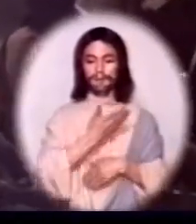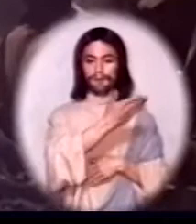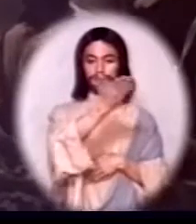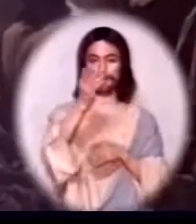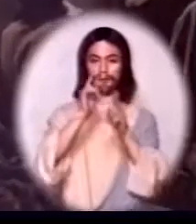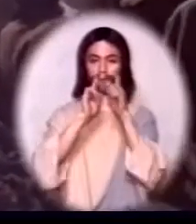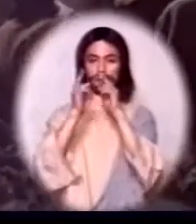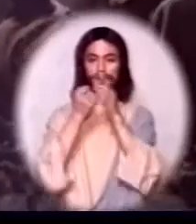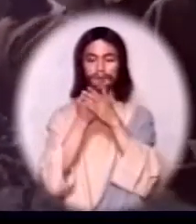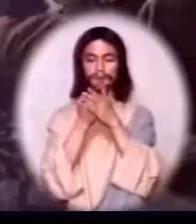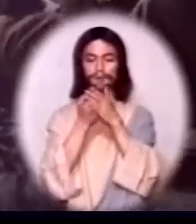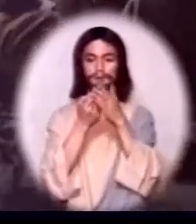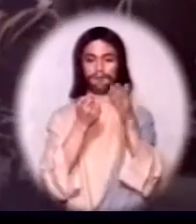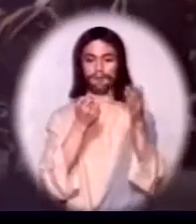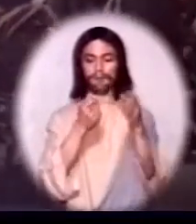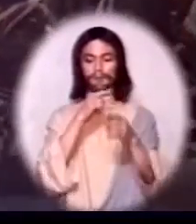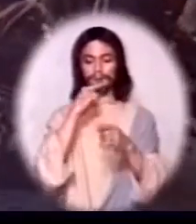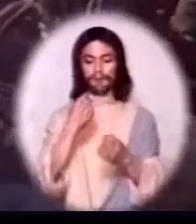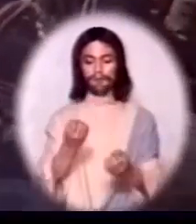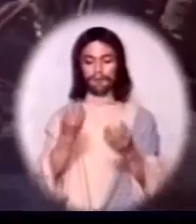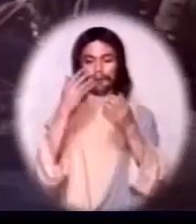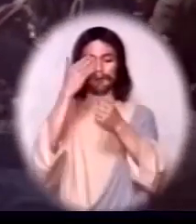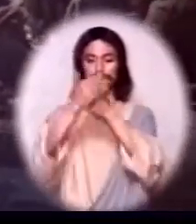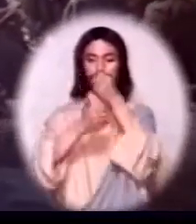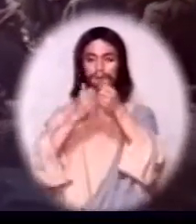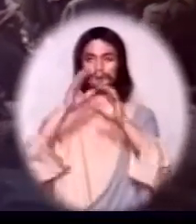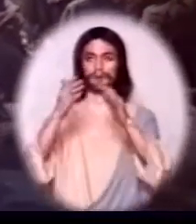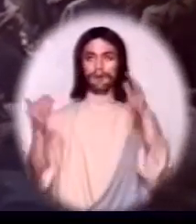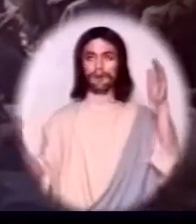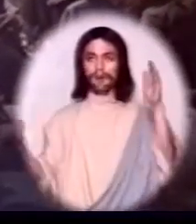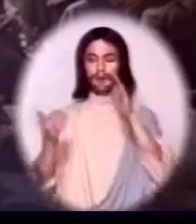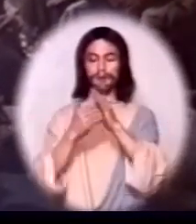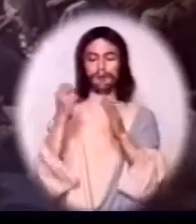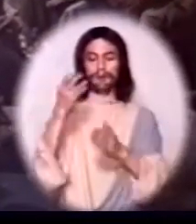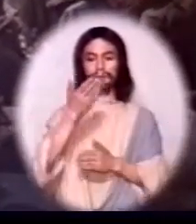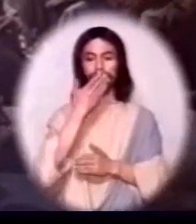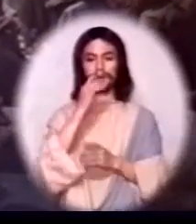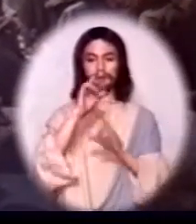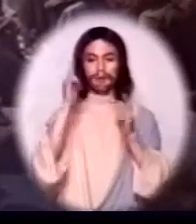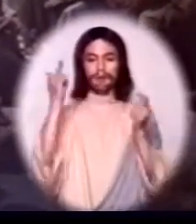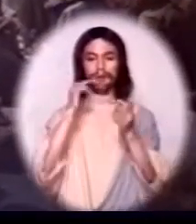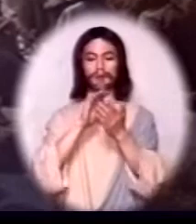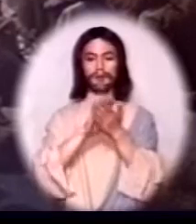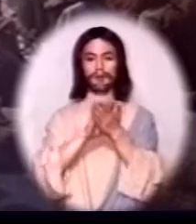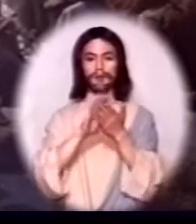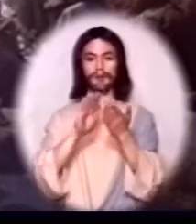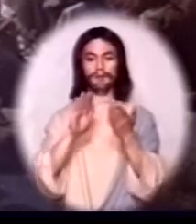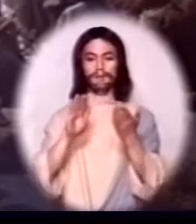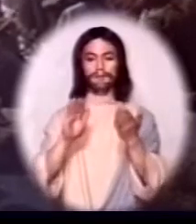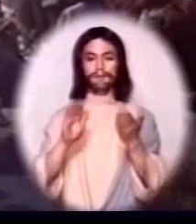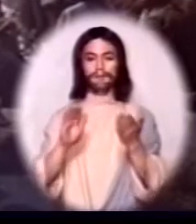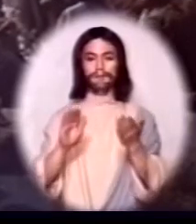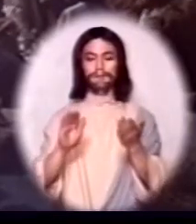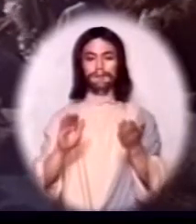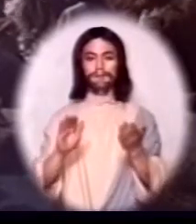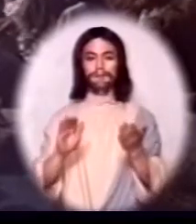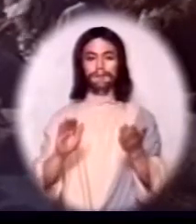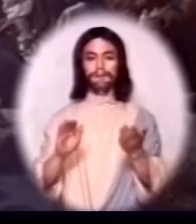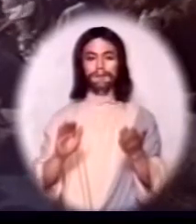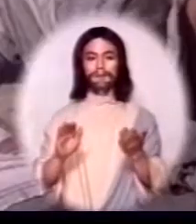내가 너희에게 이르노니 이 유월절이 하나님의 나라에서 이루어지기까지 다시 먹지 아니하리라.